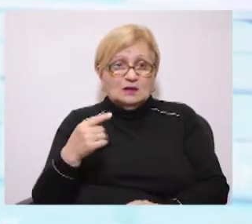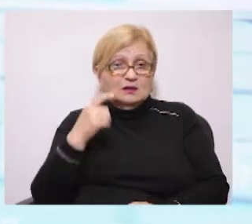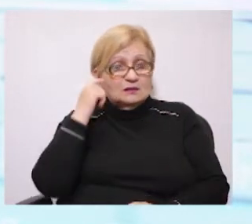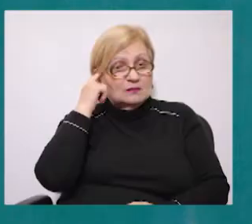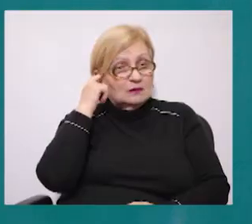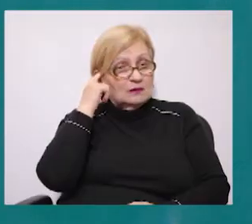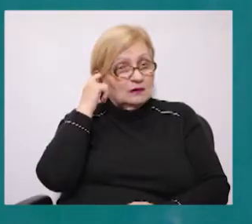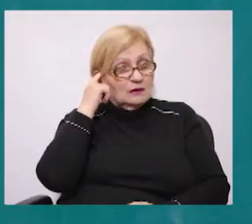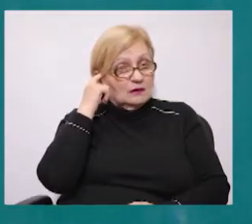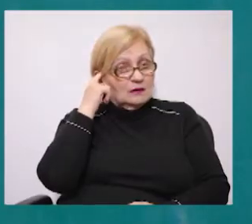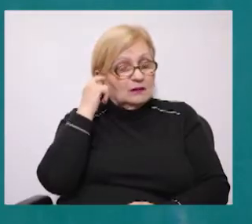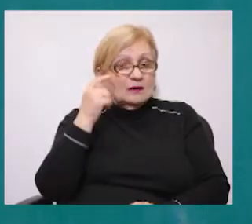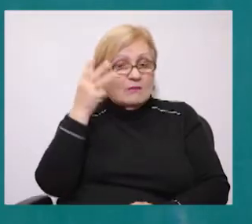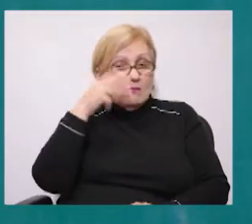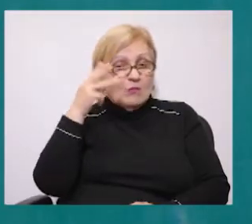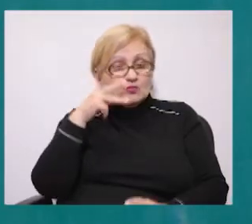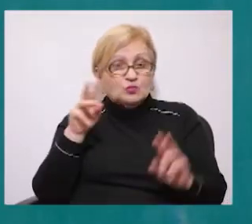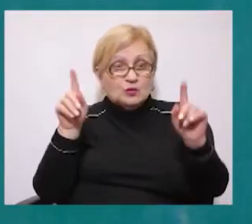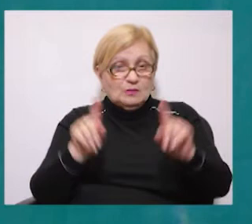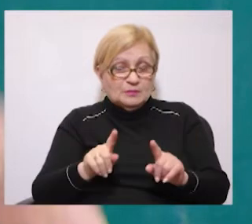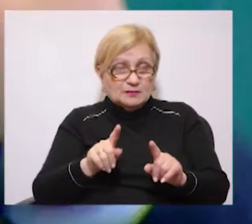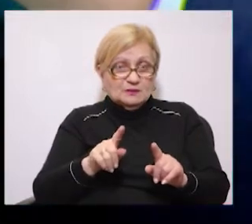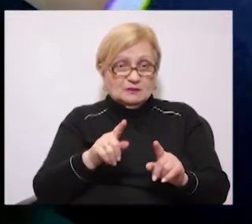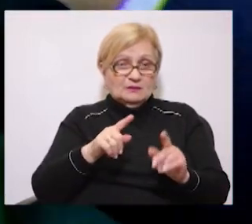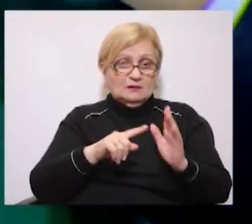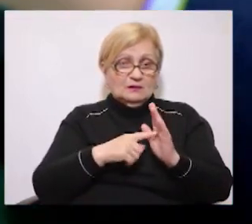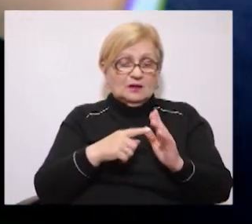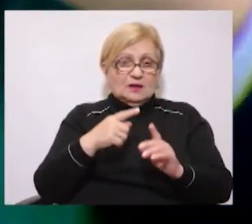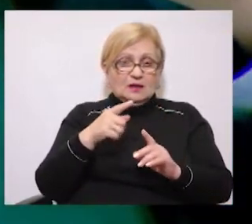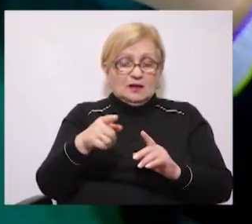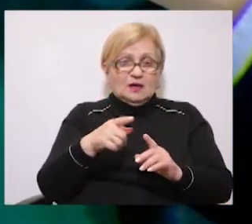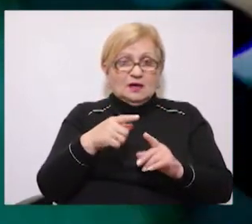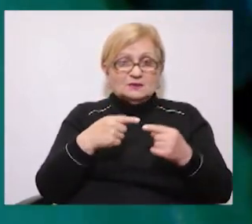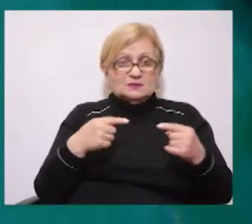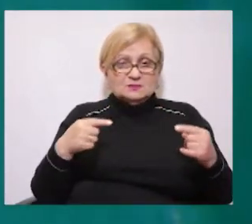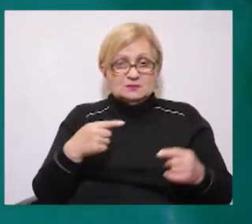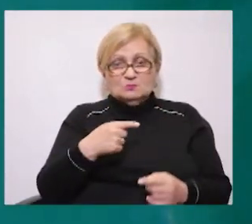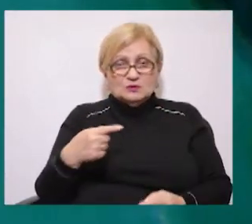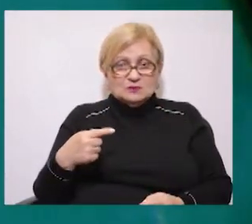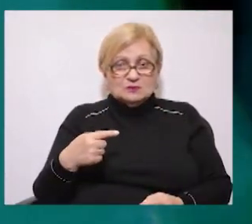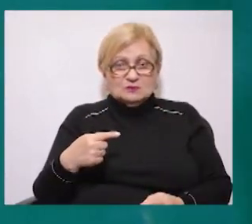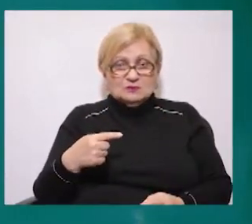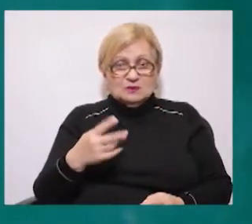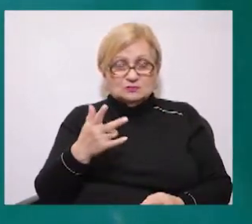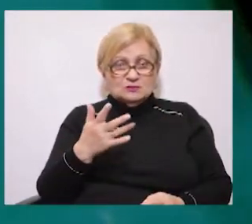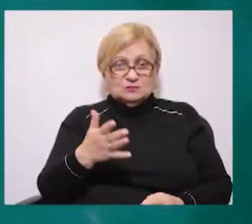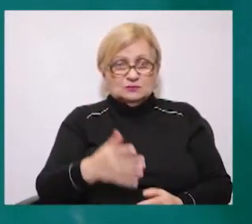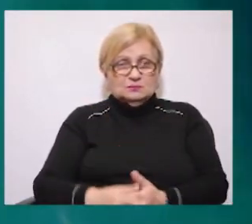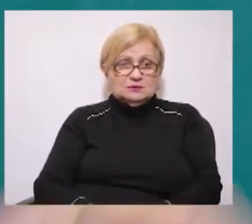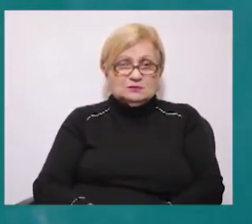ვამრავლებ მინუს შვიდზე, მოდულები მრავლდება და ნიშანი ეწერება სხვადასხვა ნიშნიანებს, მინუსი